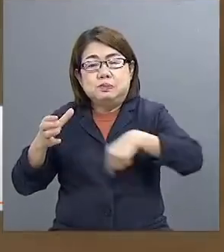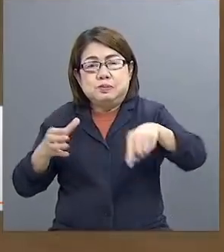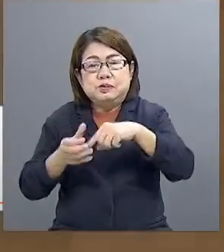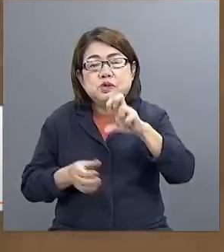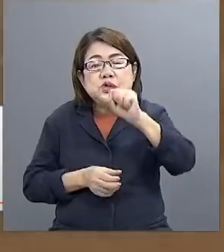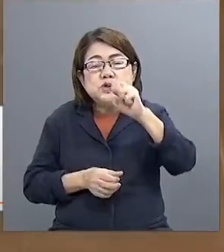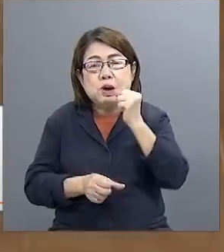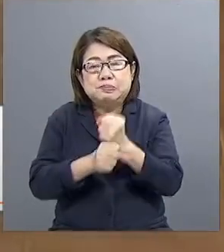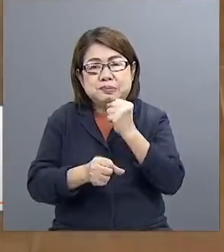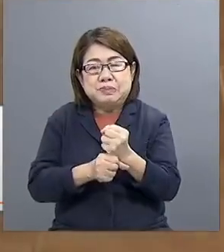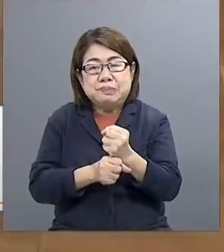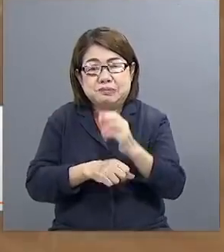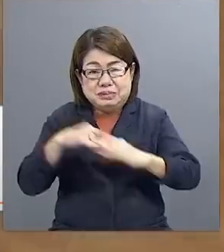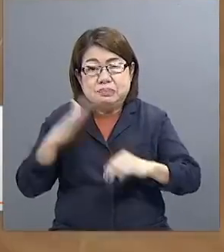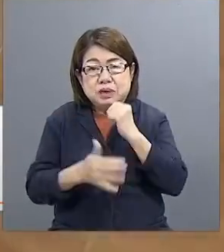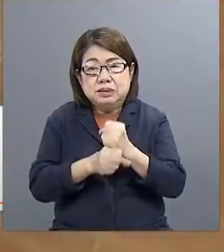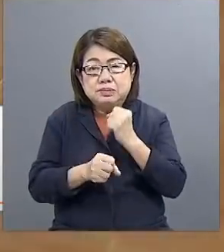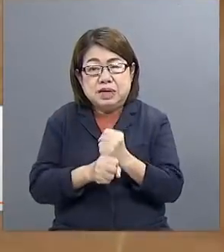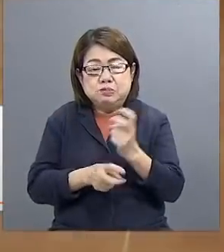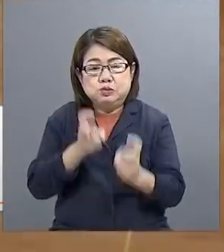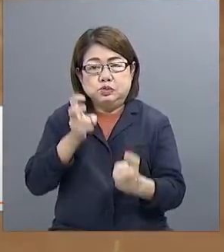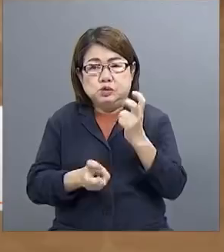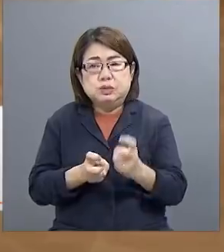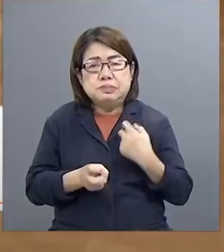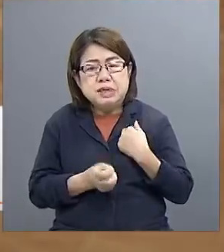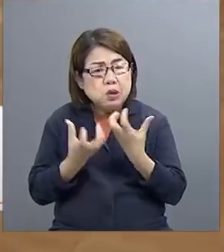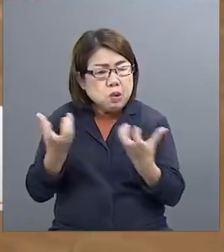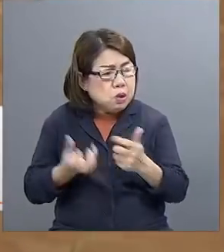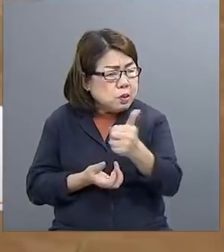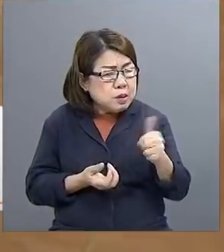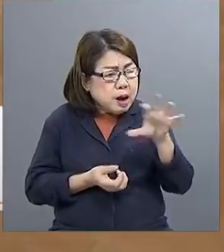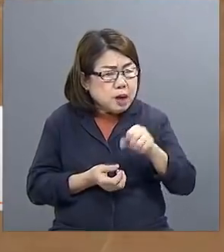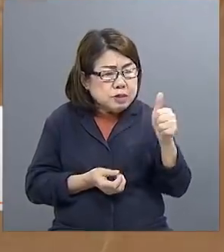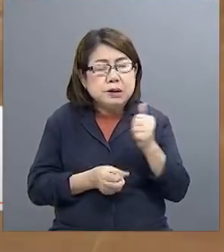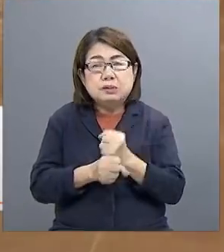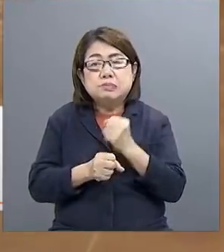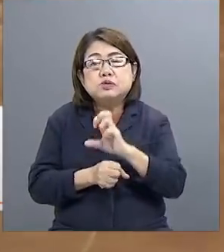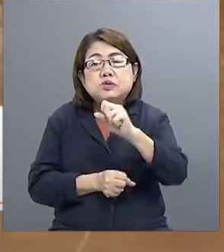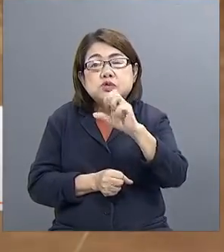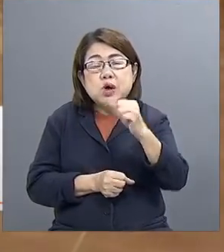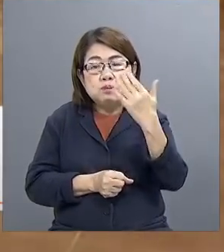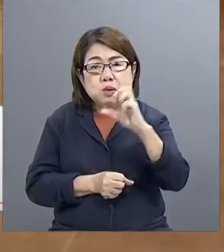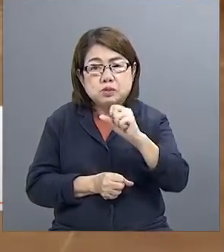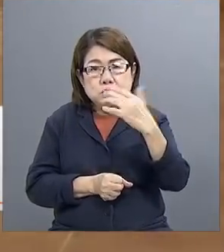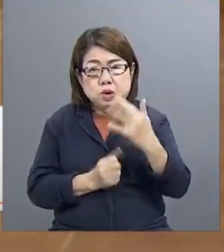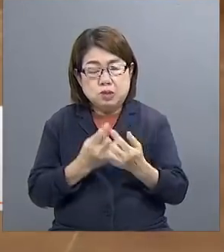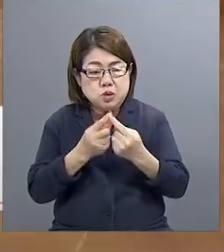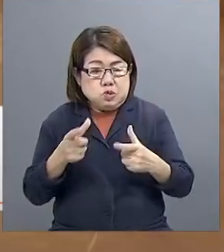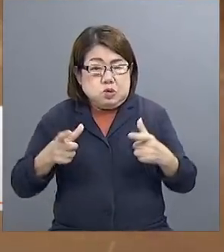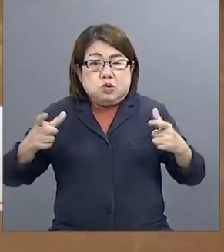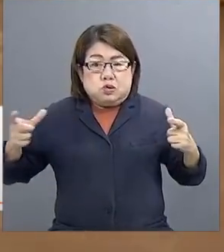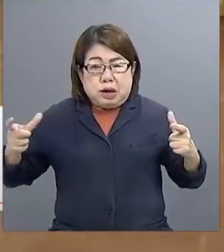คุณยนต์จากวัสดุต่างๆตัวอย่างที่พอจะใช้ได้กับอันนี้แค่ลองประดิษฐ์คุณผู้ชมจะออกมาเป็นดูจริงจังขนาดนี้แล้วเหรอ